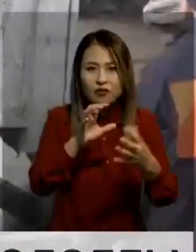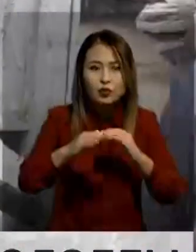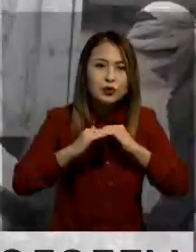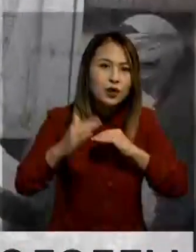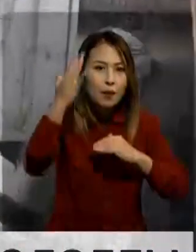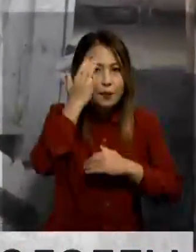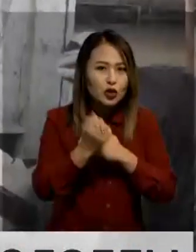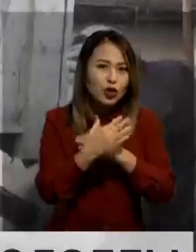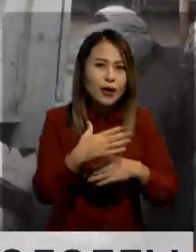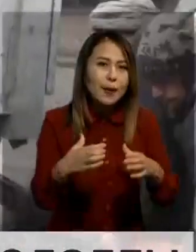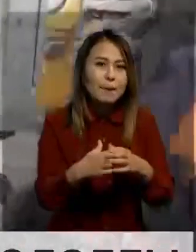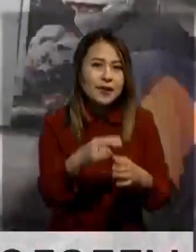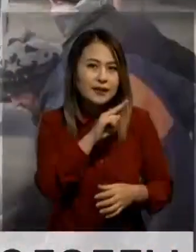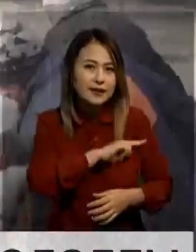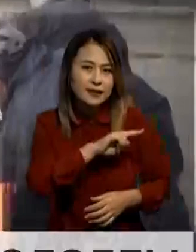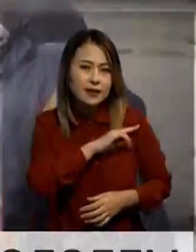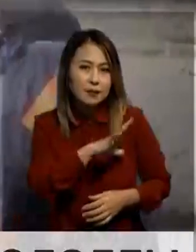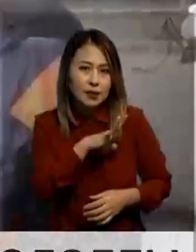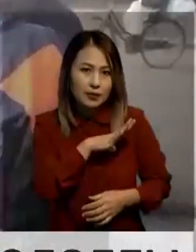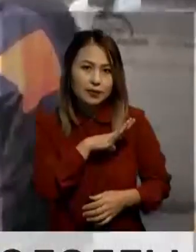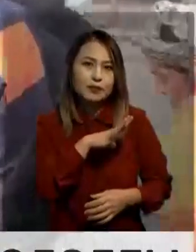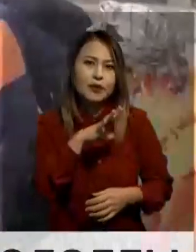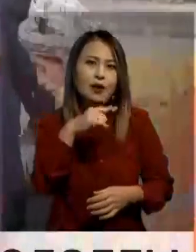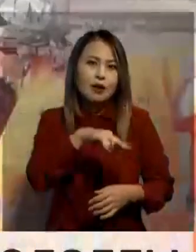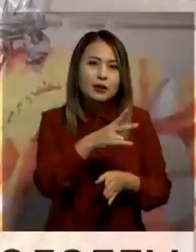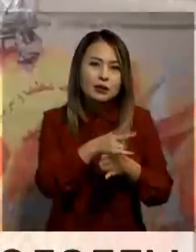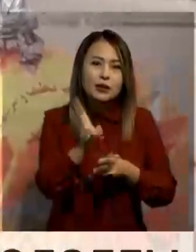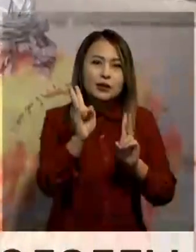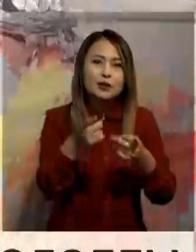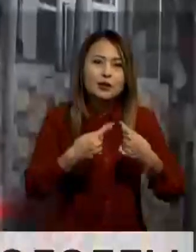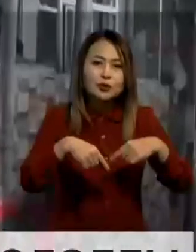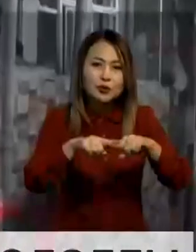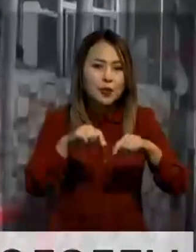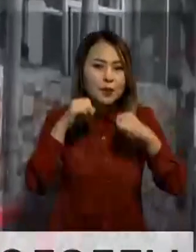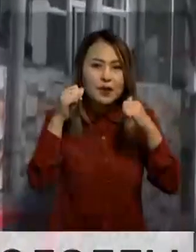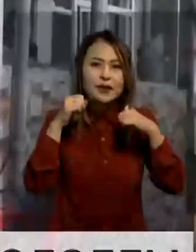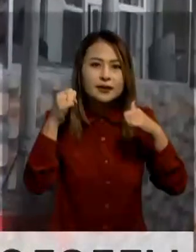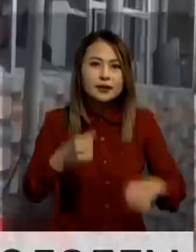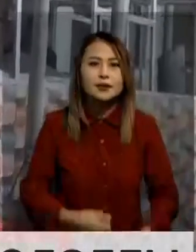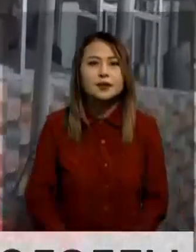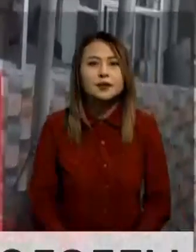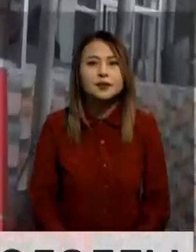мұнай компаниясының қызметкерлерін алып бара жатқан. Лаңкестікті кімдер ұйымдастырғаны белгісіз.